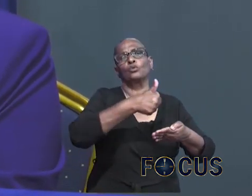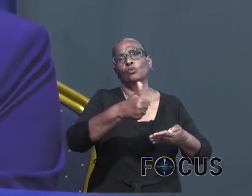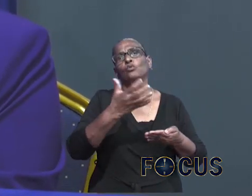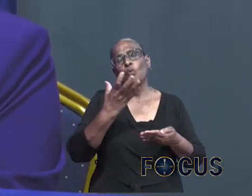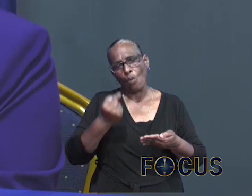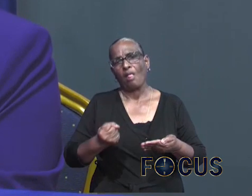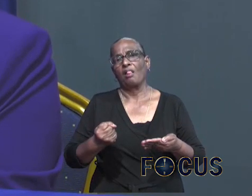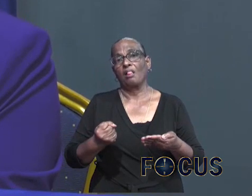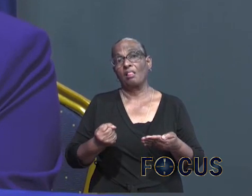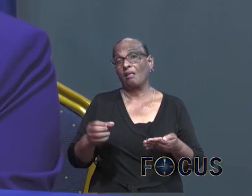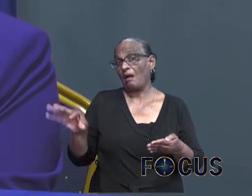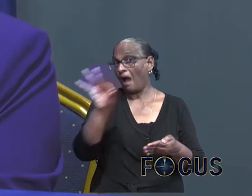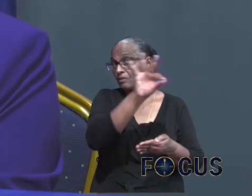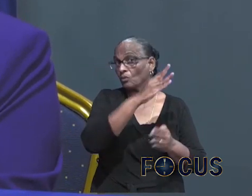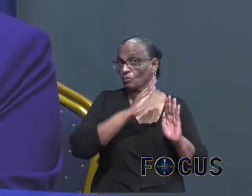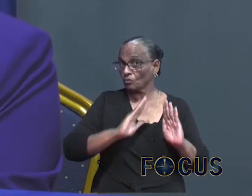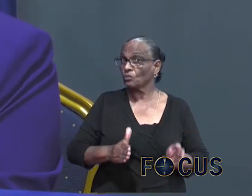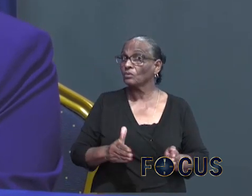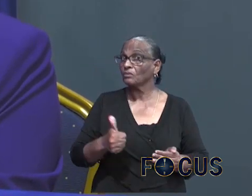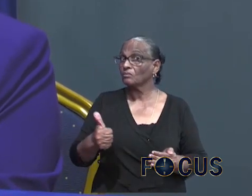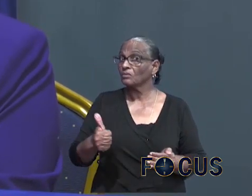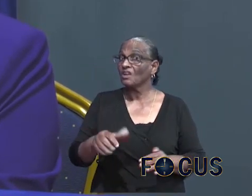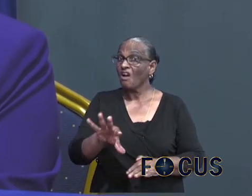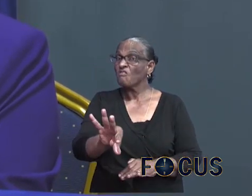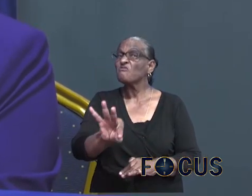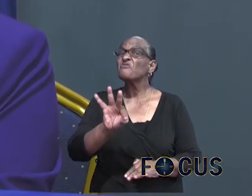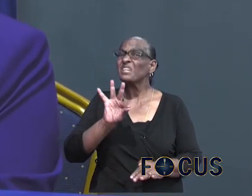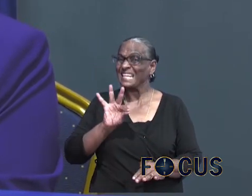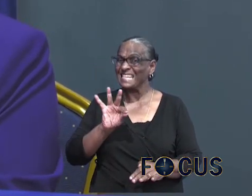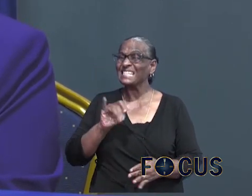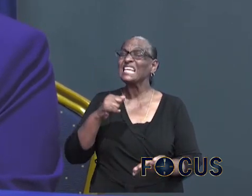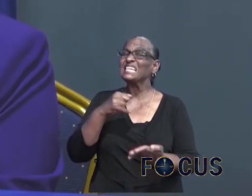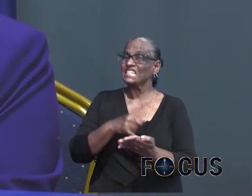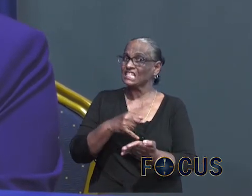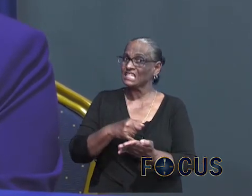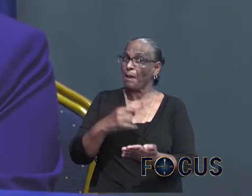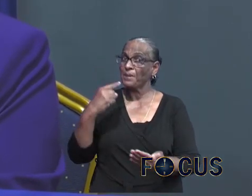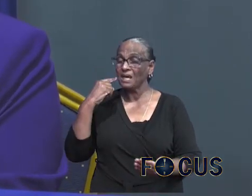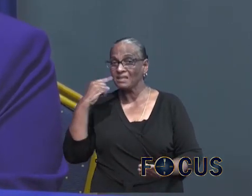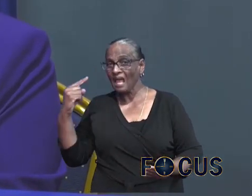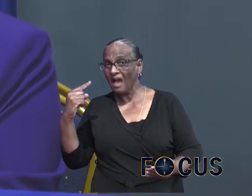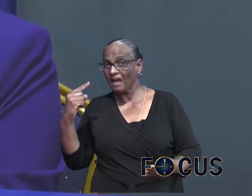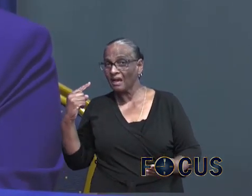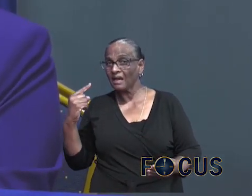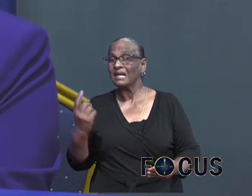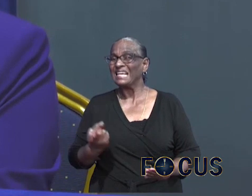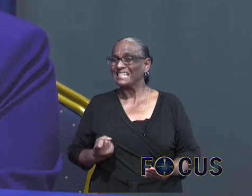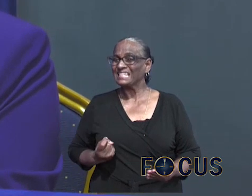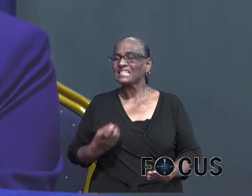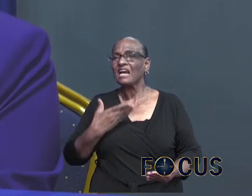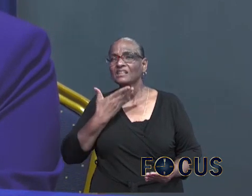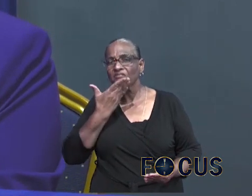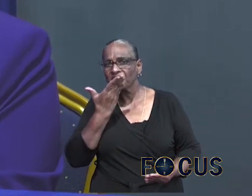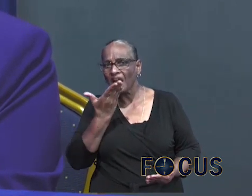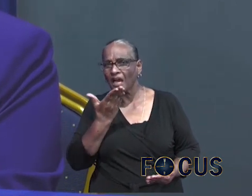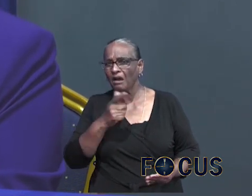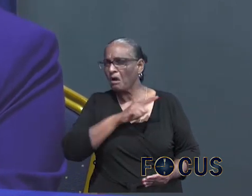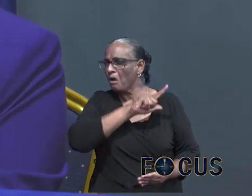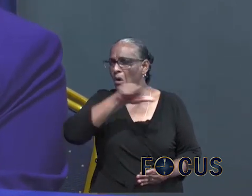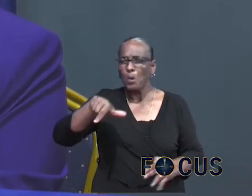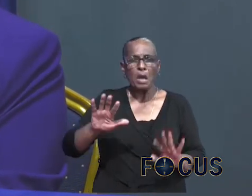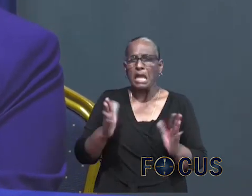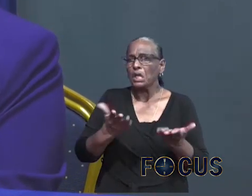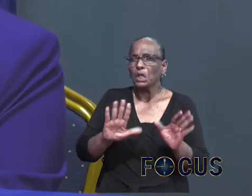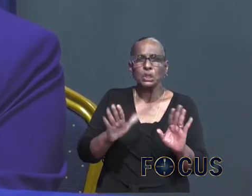ook beantwoord. Ten aanzien van de verkiezingen, ik zei meneer Blankendaal dat ik het een zeer interessante vraag vond. We zijn er nog niet helemaal uit.